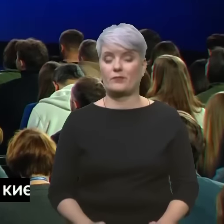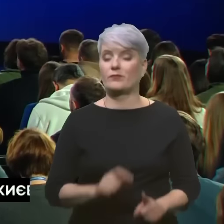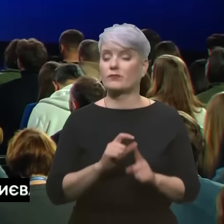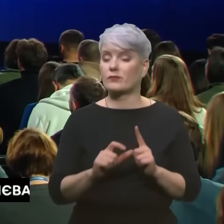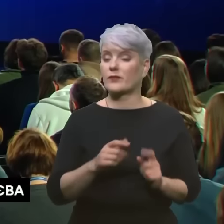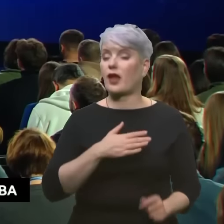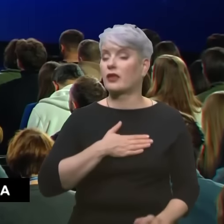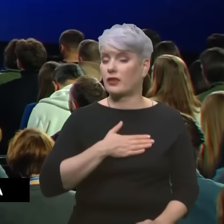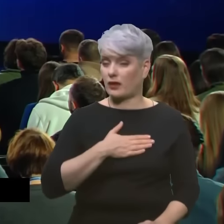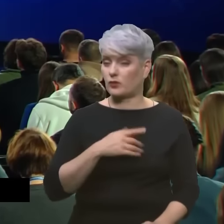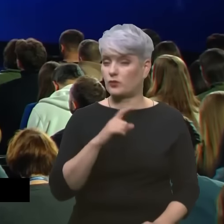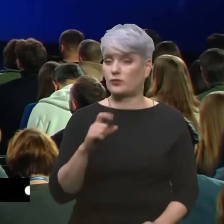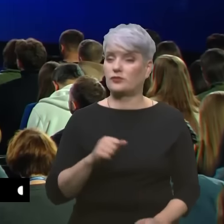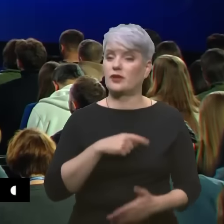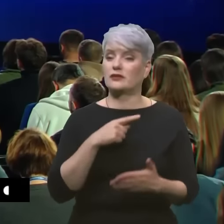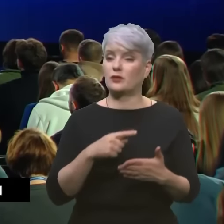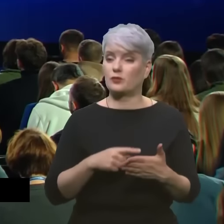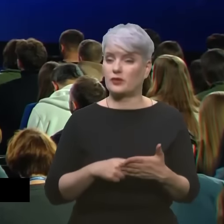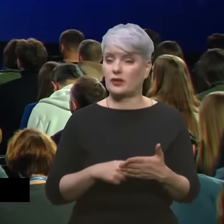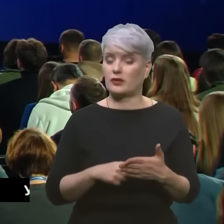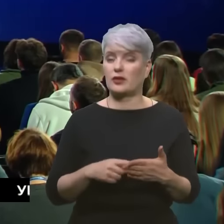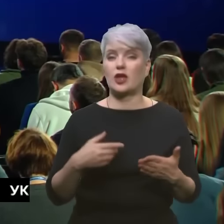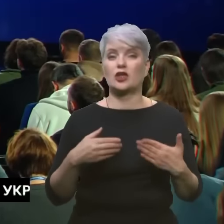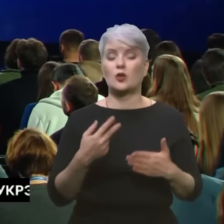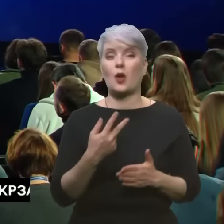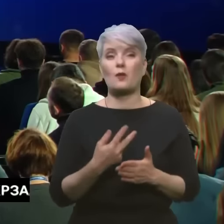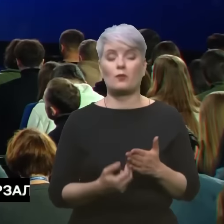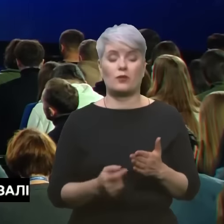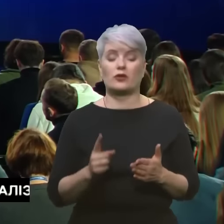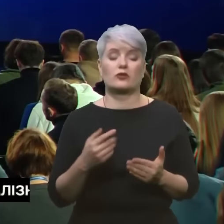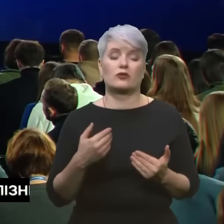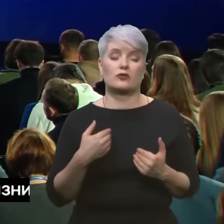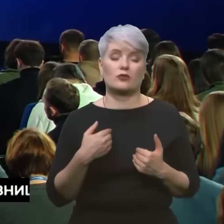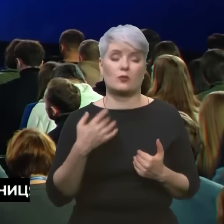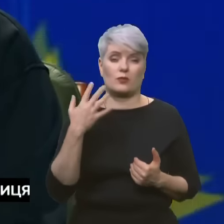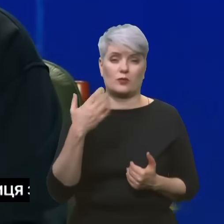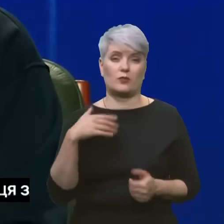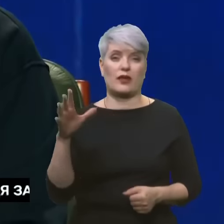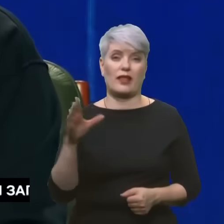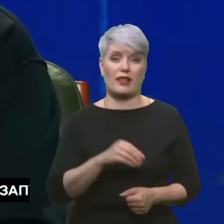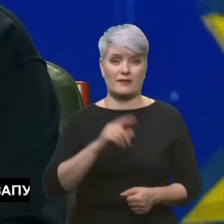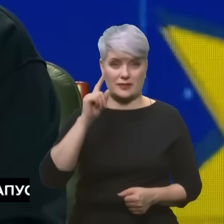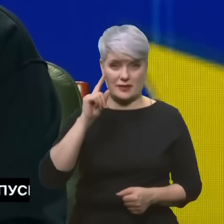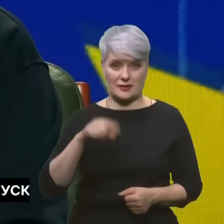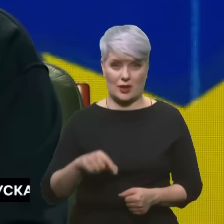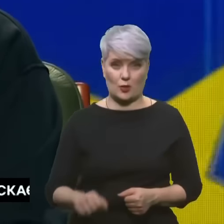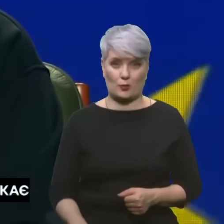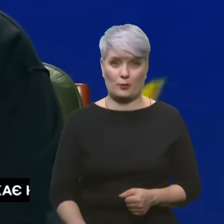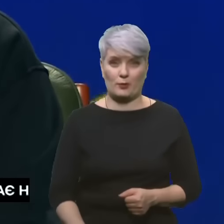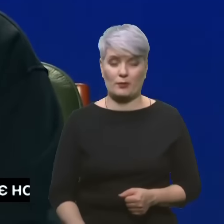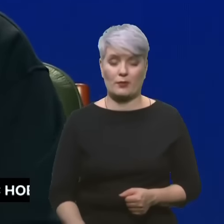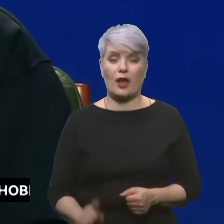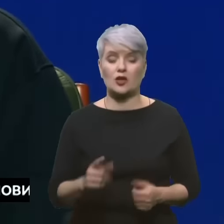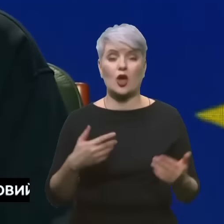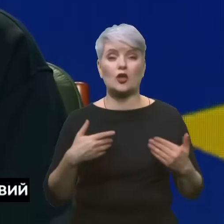Дякую за запитання. Щодо поразок, що мені думати, я все знаю. Що стосується